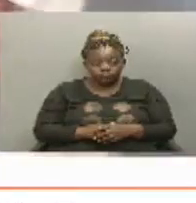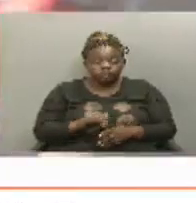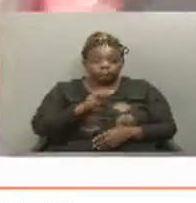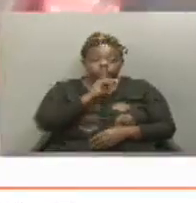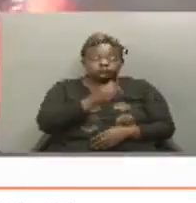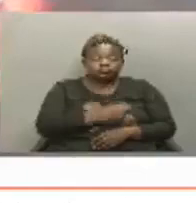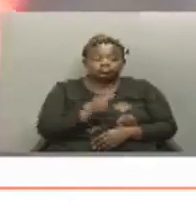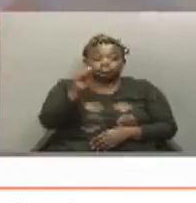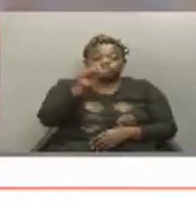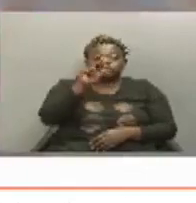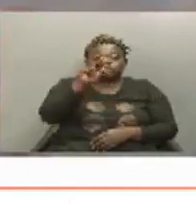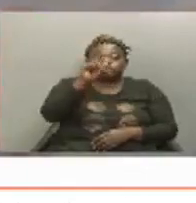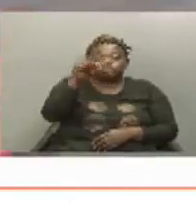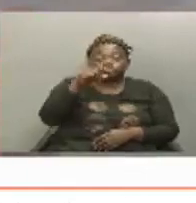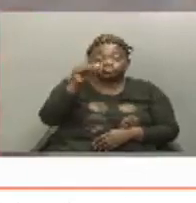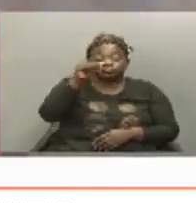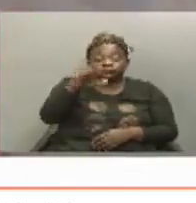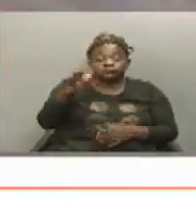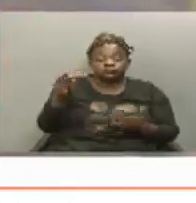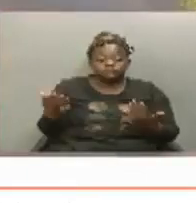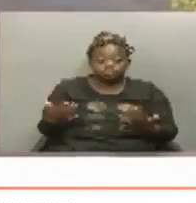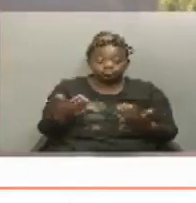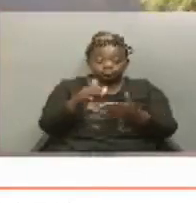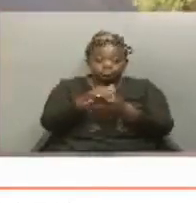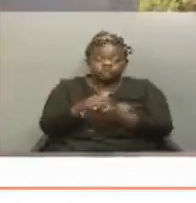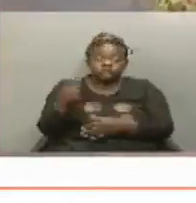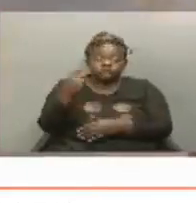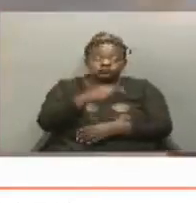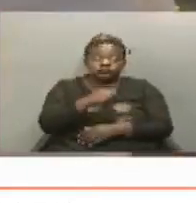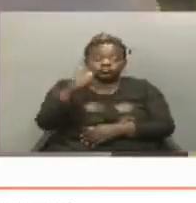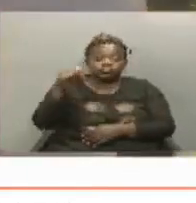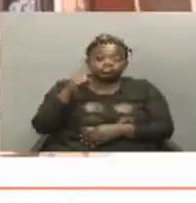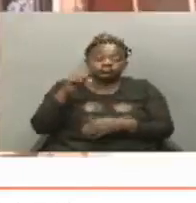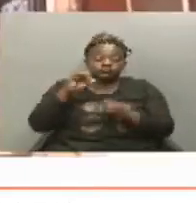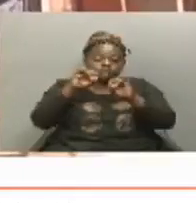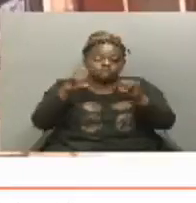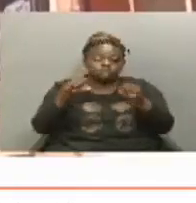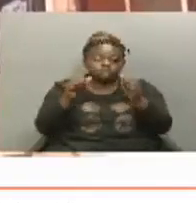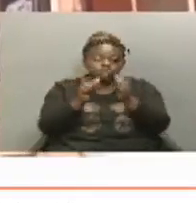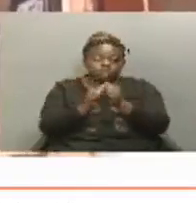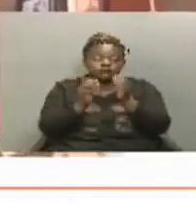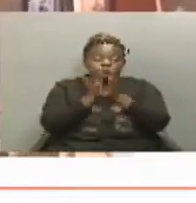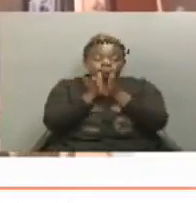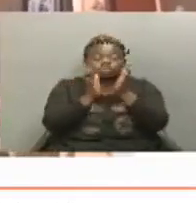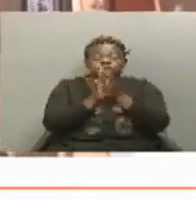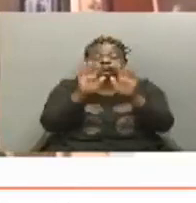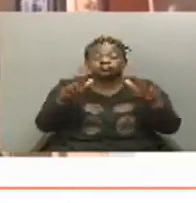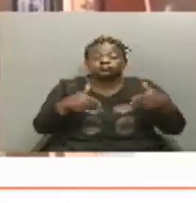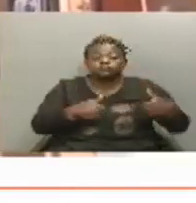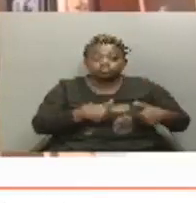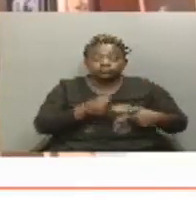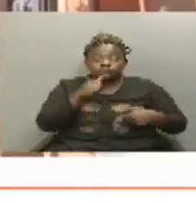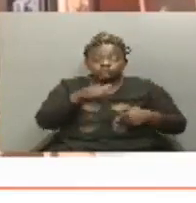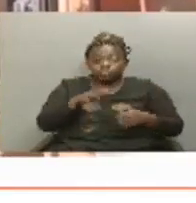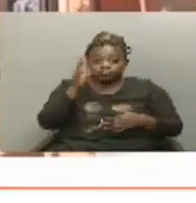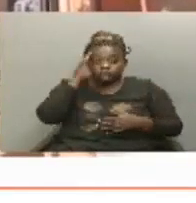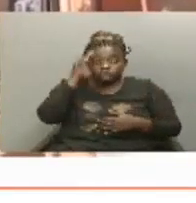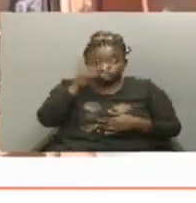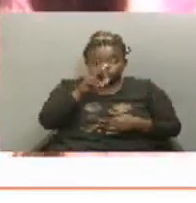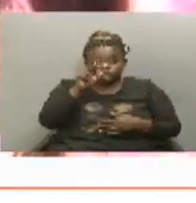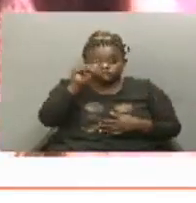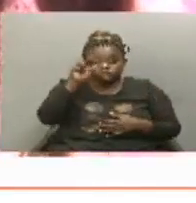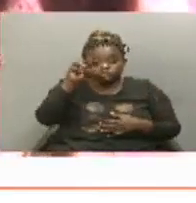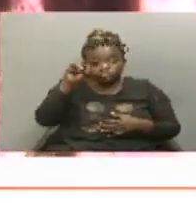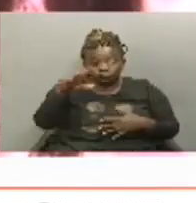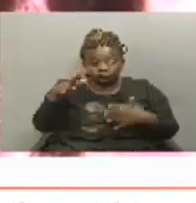Omukazi Susan Nabbanji yakutte bba amatayo olunaku olw'eggulo nga ye twakulaze ku mawulire agataliiko nfuufu Attottodde engeri muganzi we gw'amanyiiko erya Remi